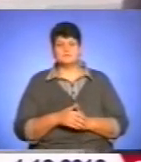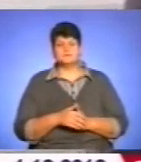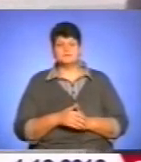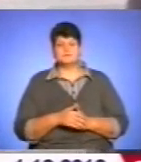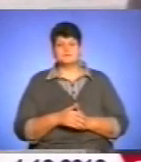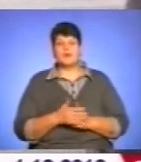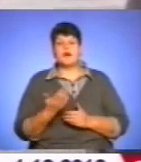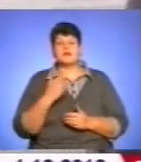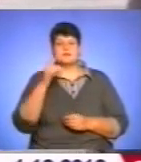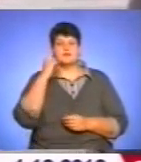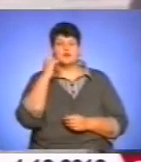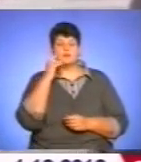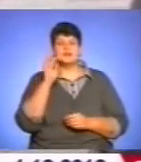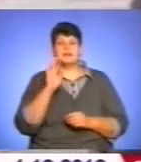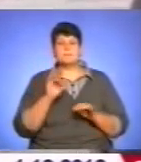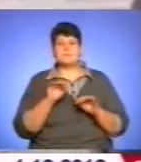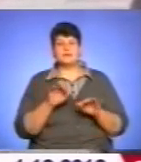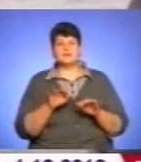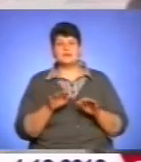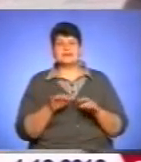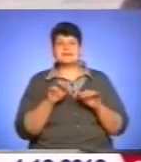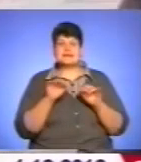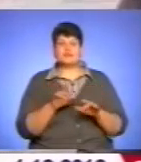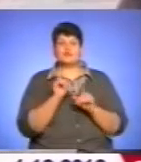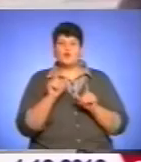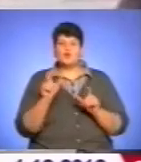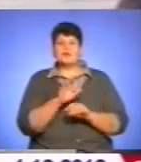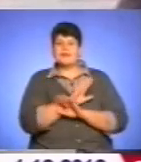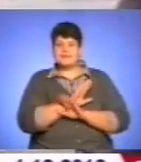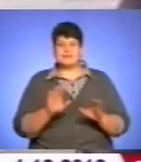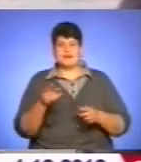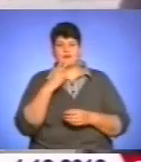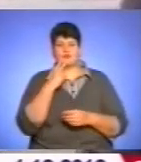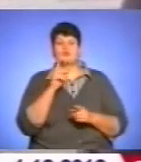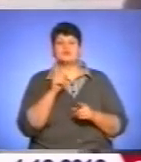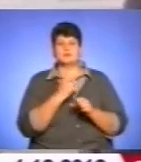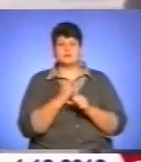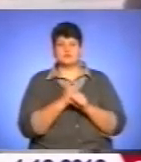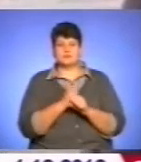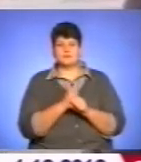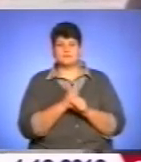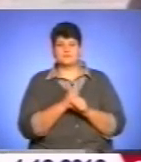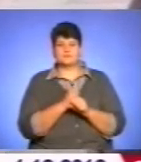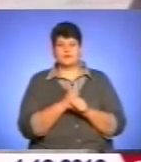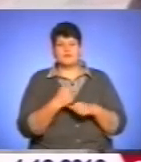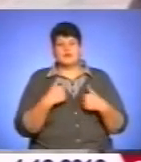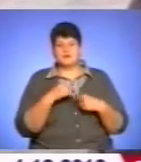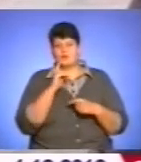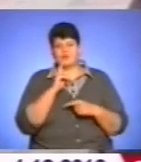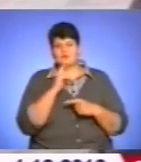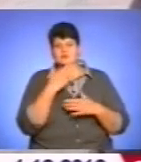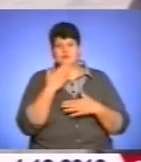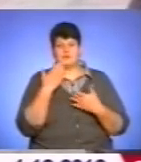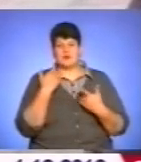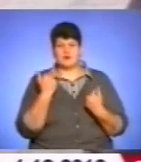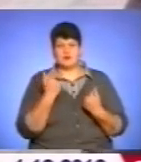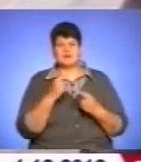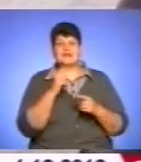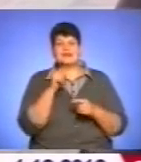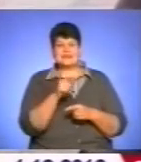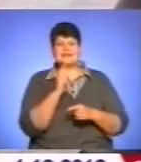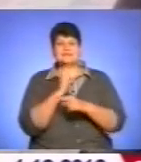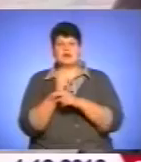які методи дієві в нашій державі, щоб люди не курили або менше хоча б курили? Дієвих методів в нас поки що нема. Ті заборони,